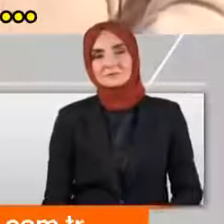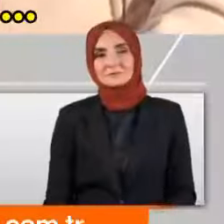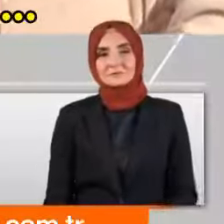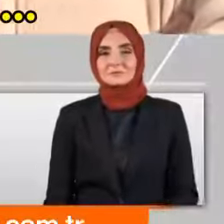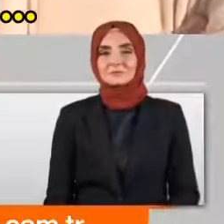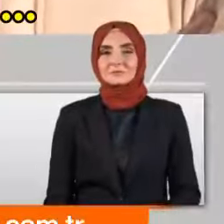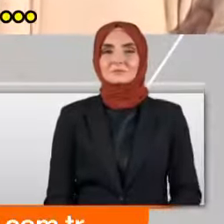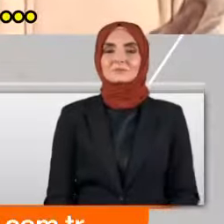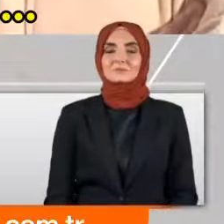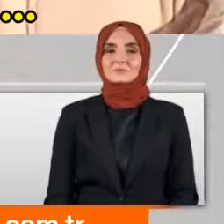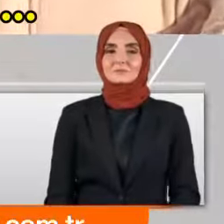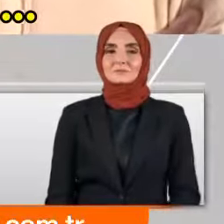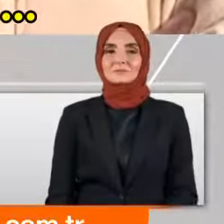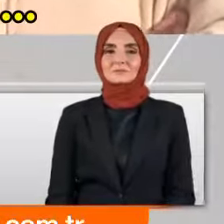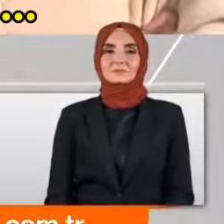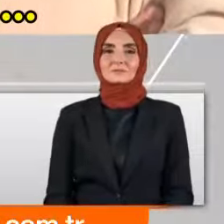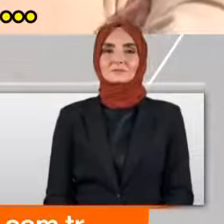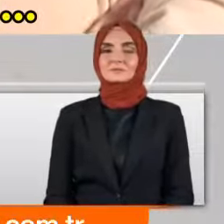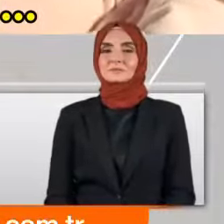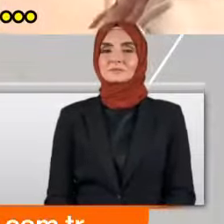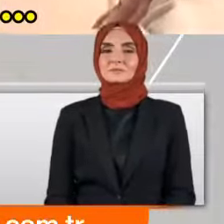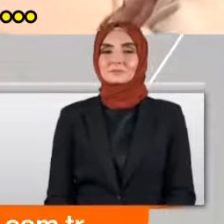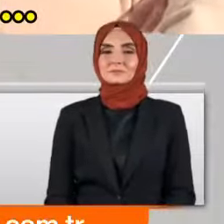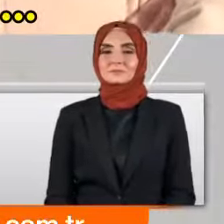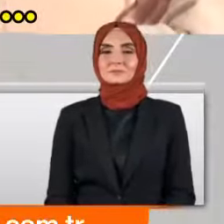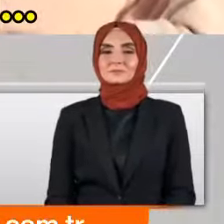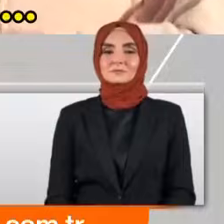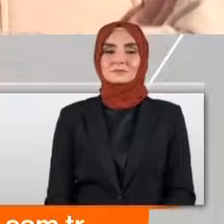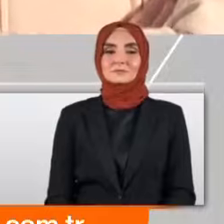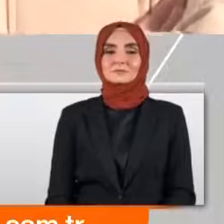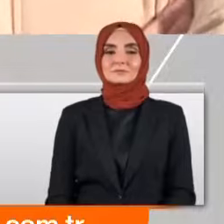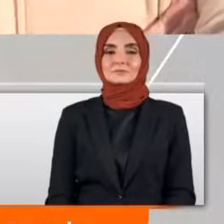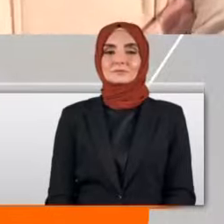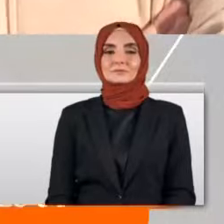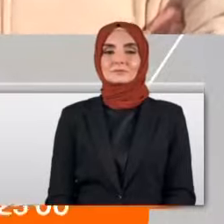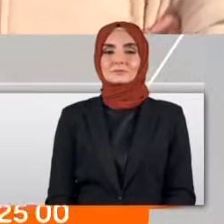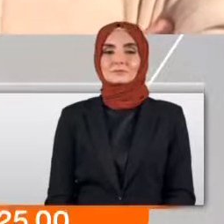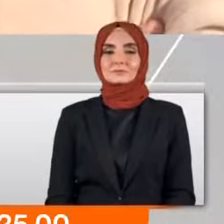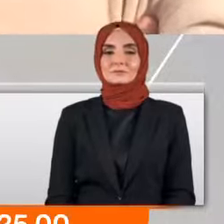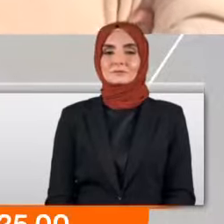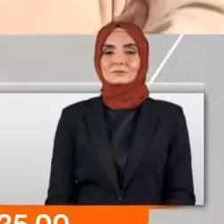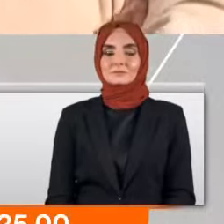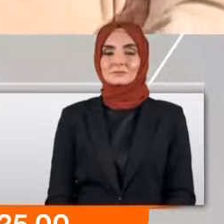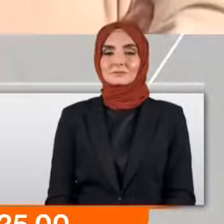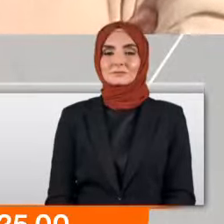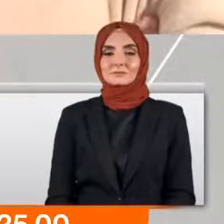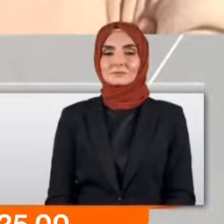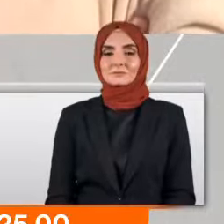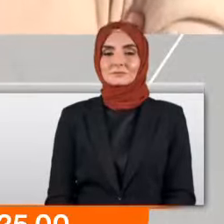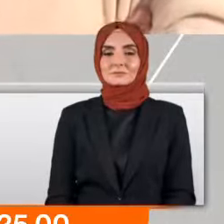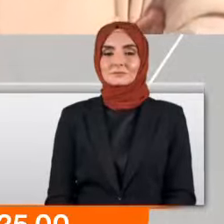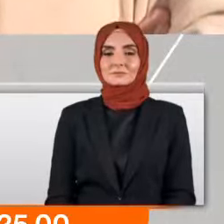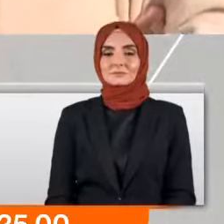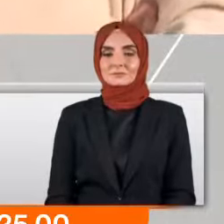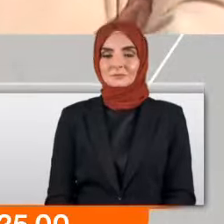Robot hareket halindeyken nesnelerden kaçabilme, yine hareket halindeyken nesnelerin üzerinden geçme veya altından geçebilme gibi yetenekleri